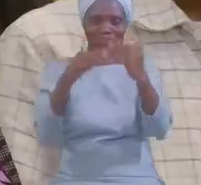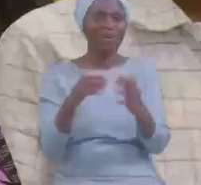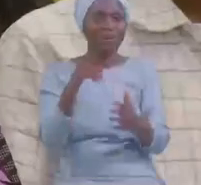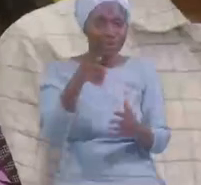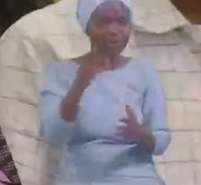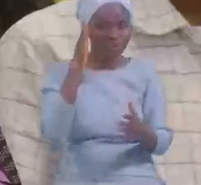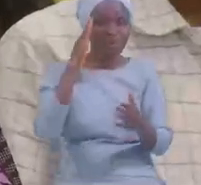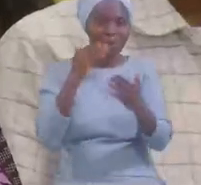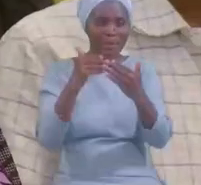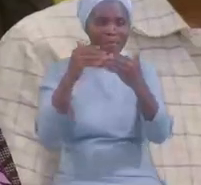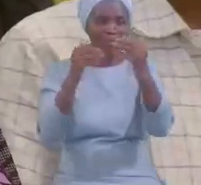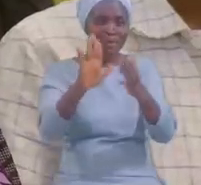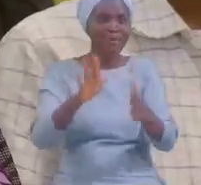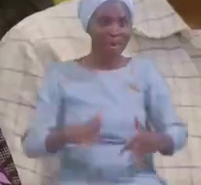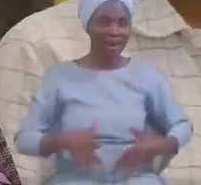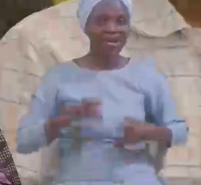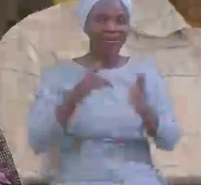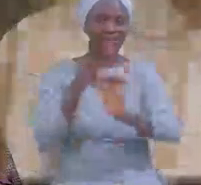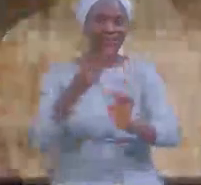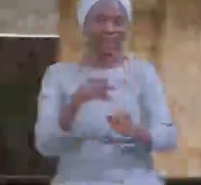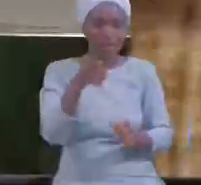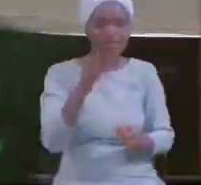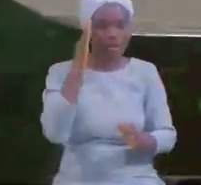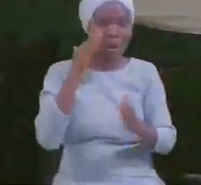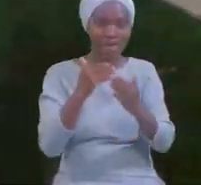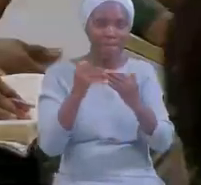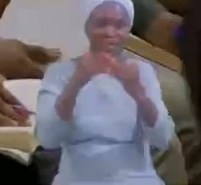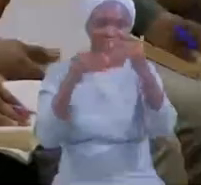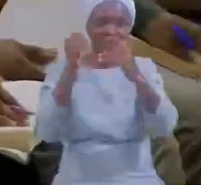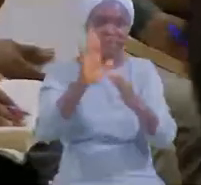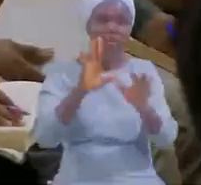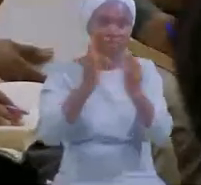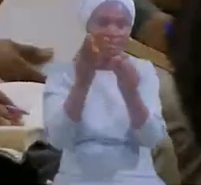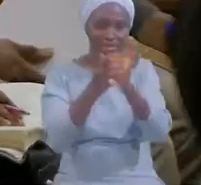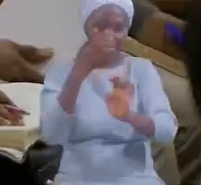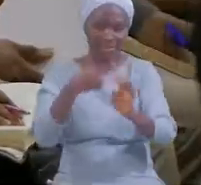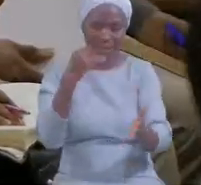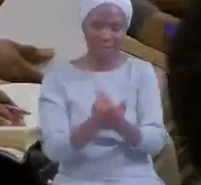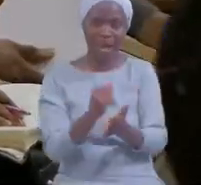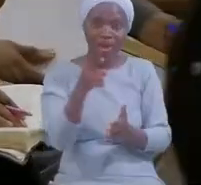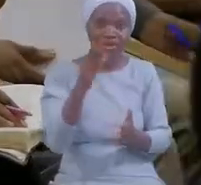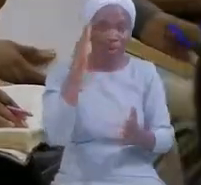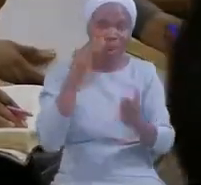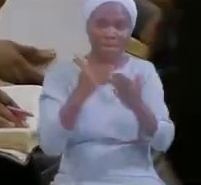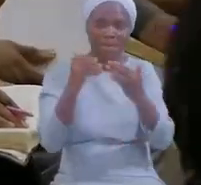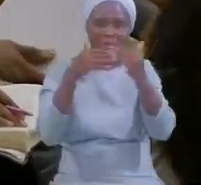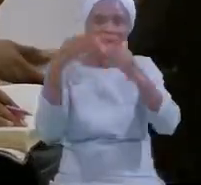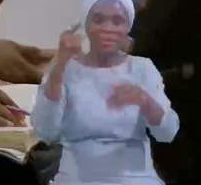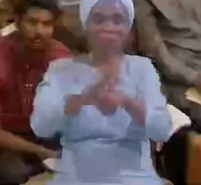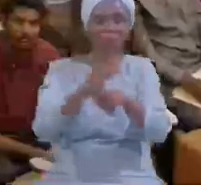vie. Vous allez bâtir votre famille. Vous allez bâtir l'œuvre de votre